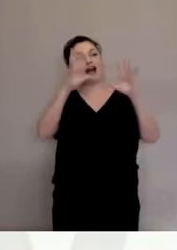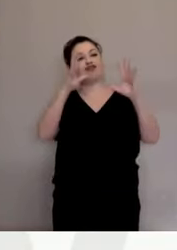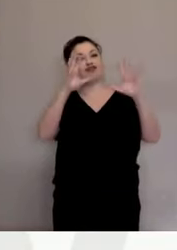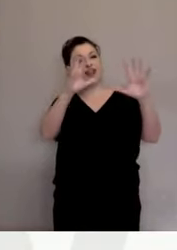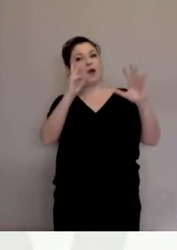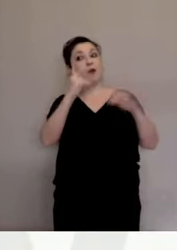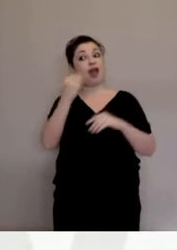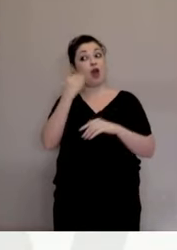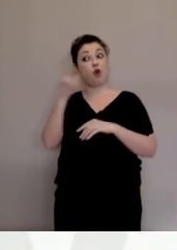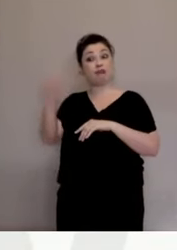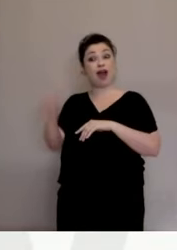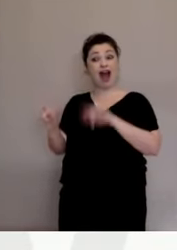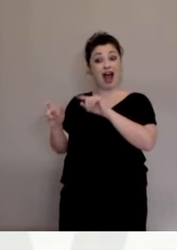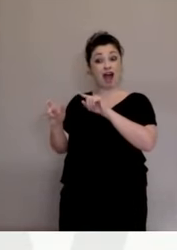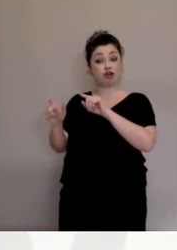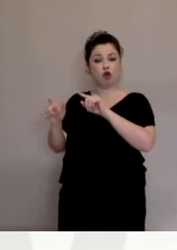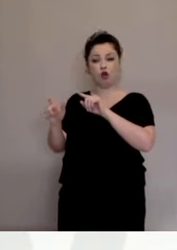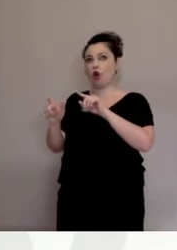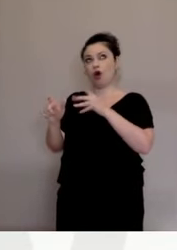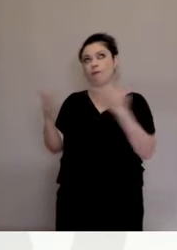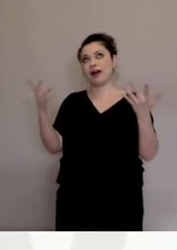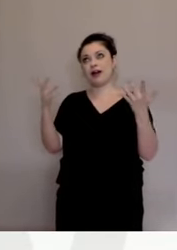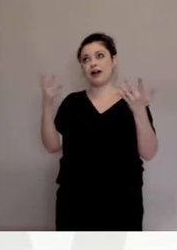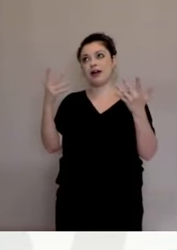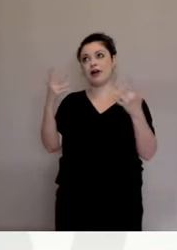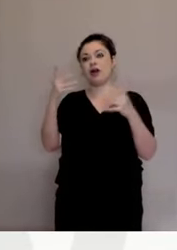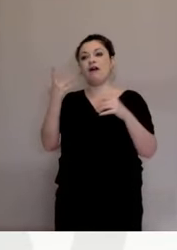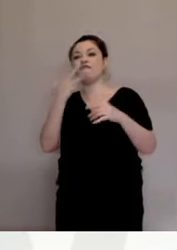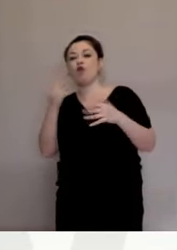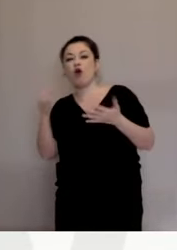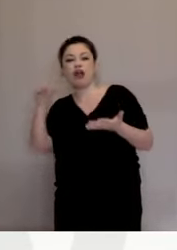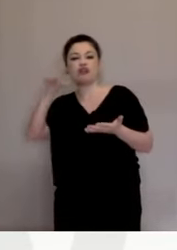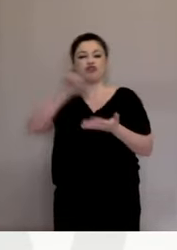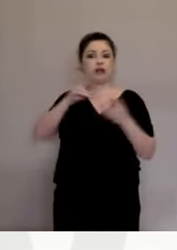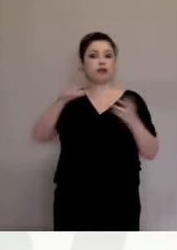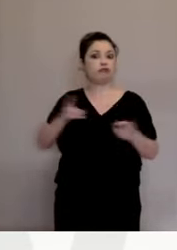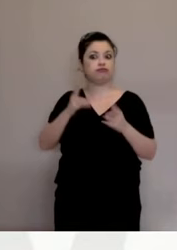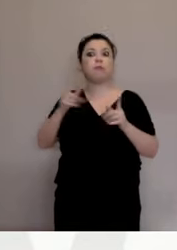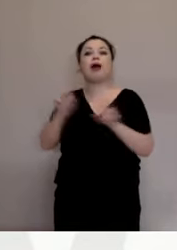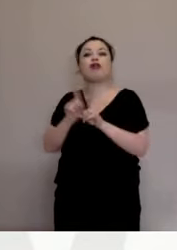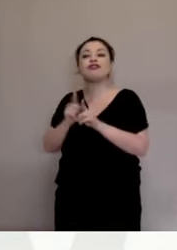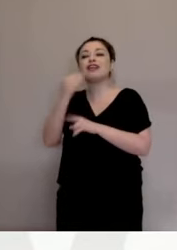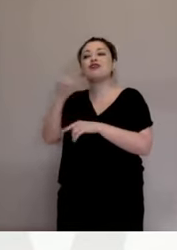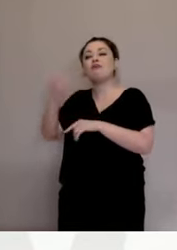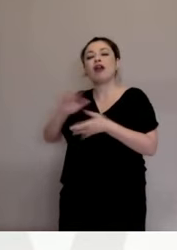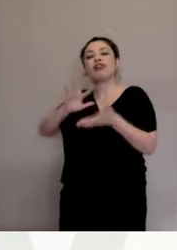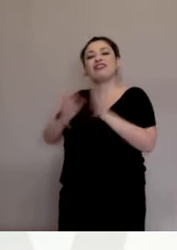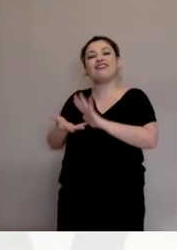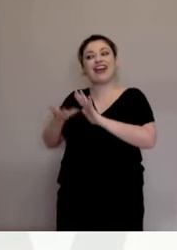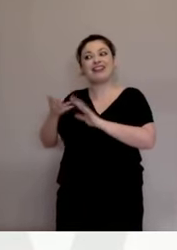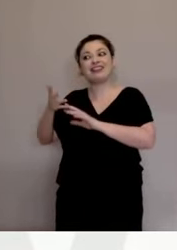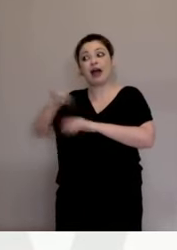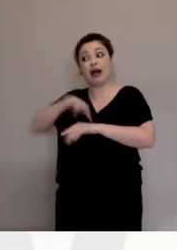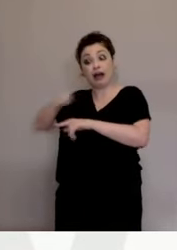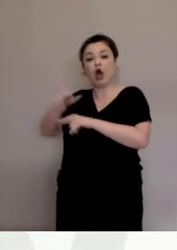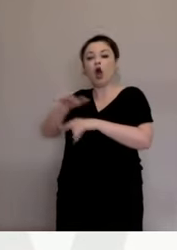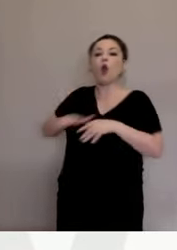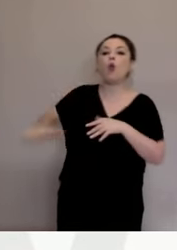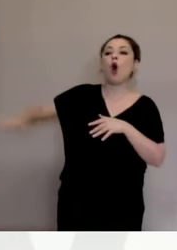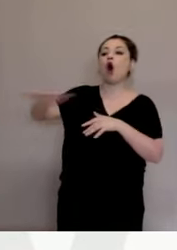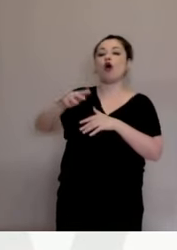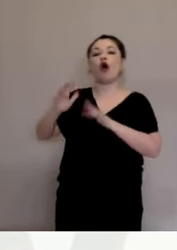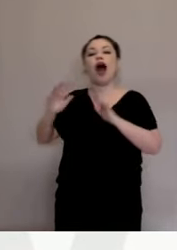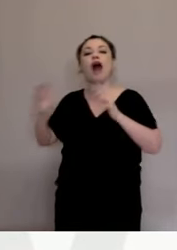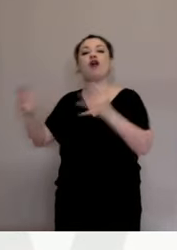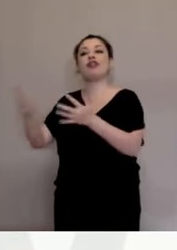non può necessariamente ambire ad essere centro, ma si fa luogo e spazio di accoglienza per una